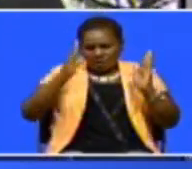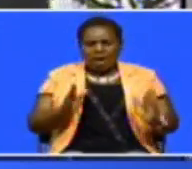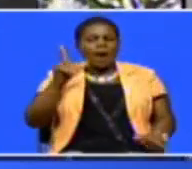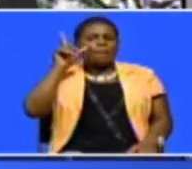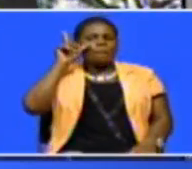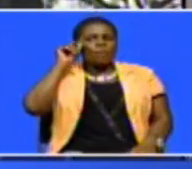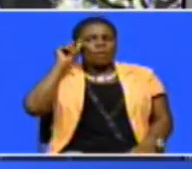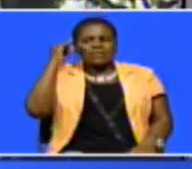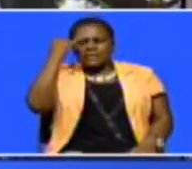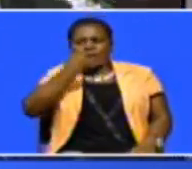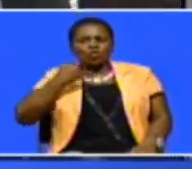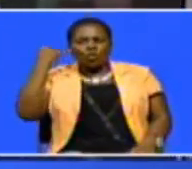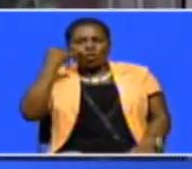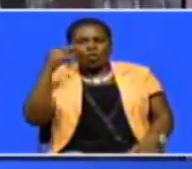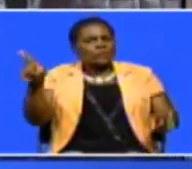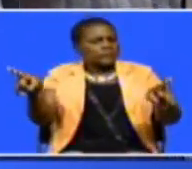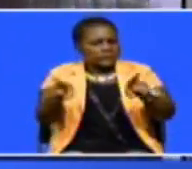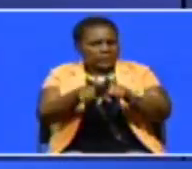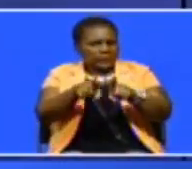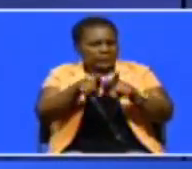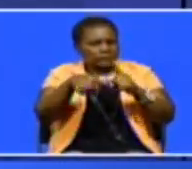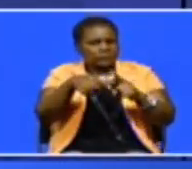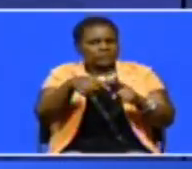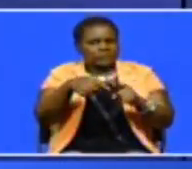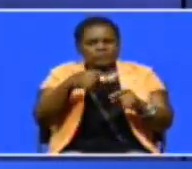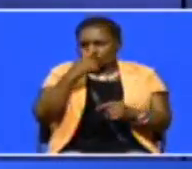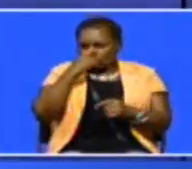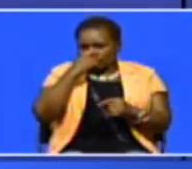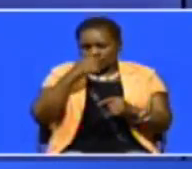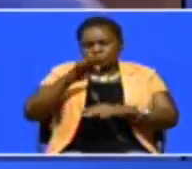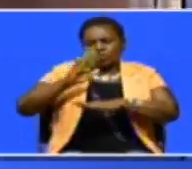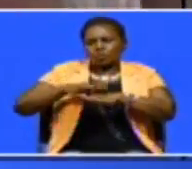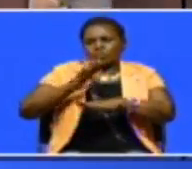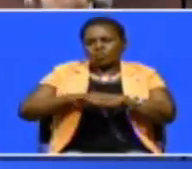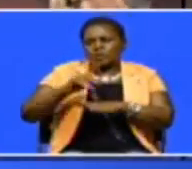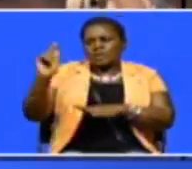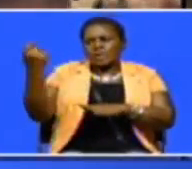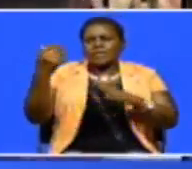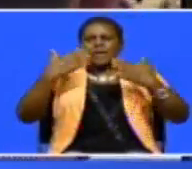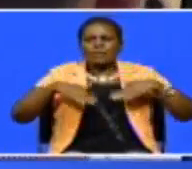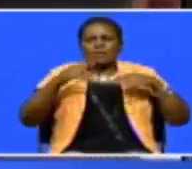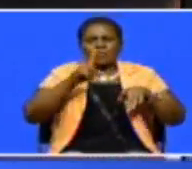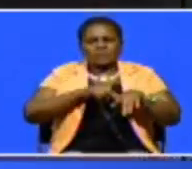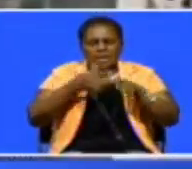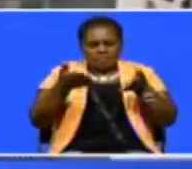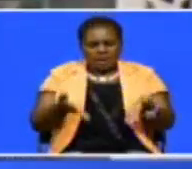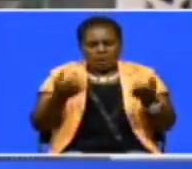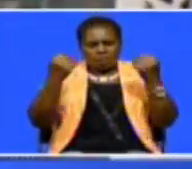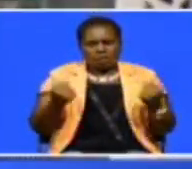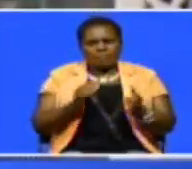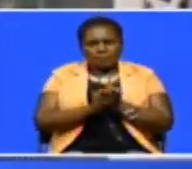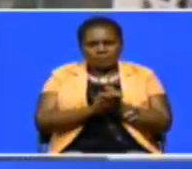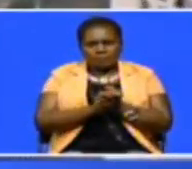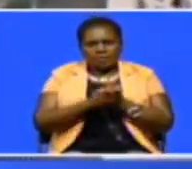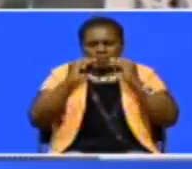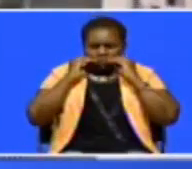Ali Hassan Joho naye pia hakuachwa nyuma kwa kutuma heri na fanaka zake kwa Wakenya wote wakati huu mgumu. Idi ya